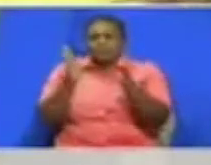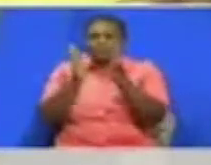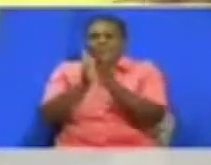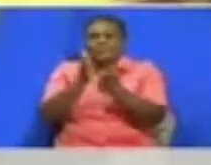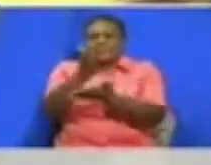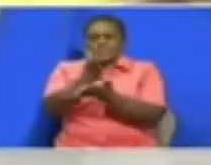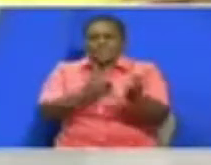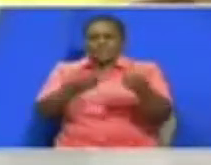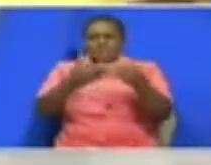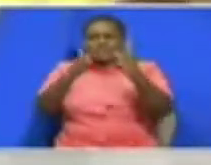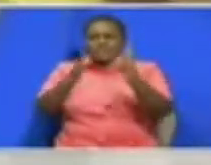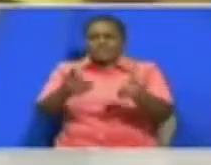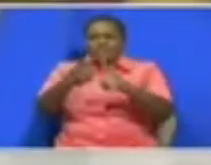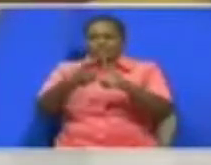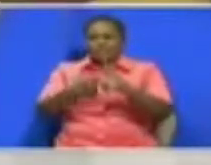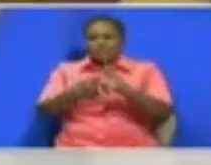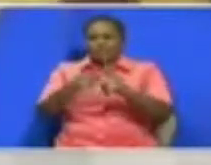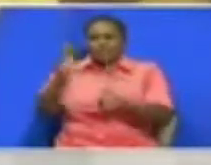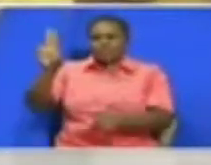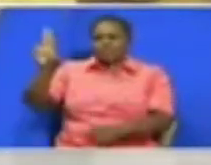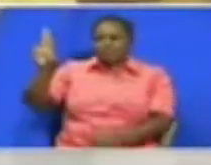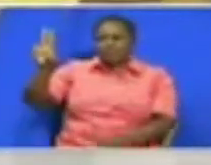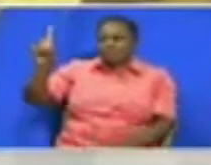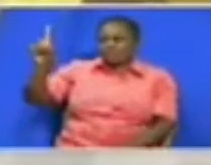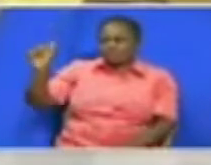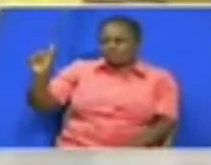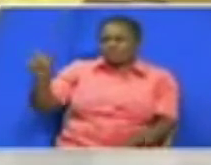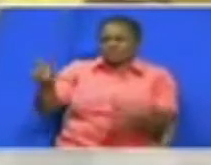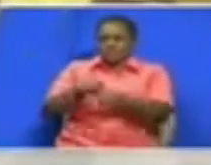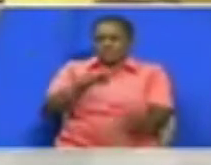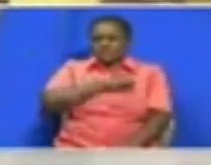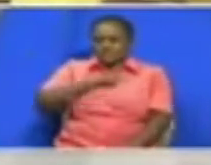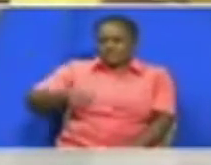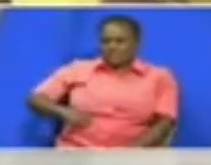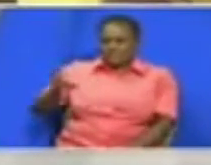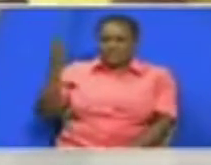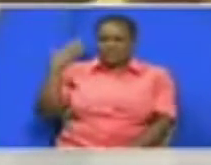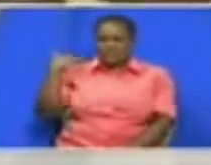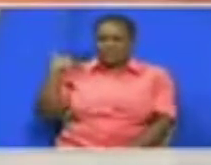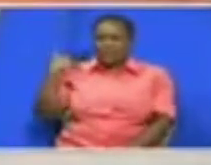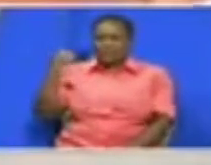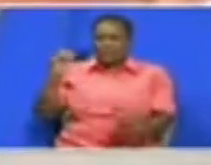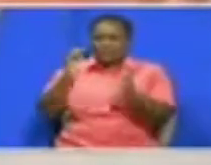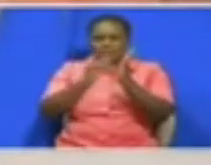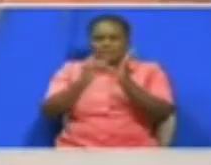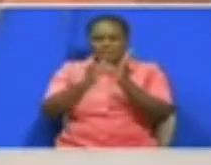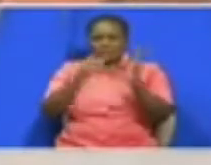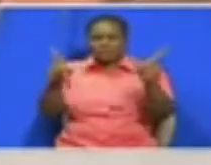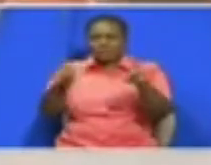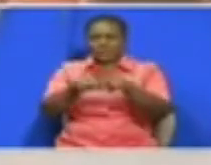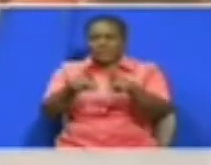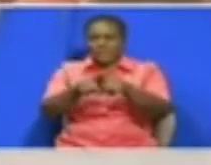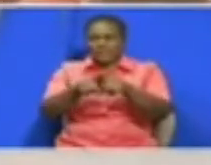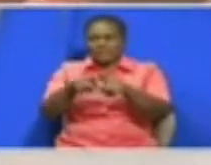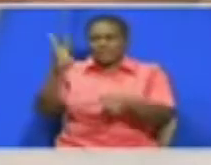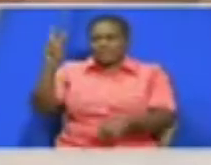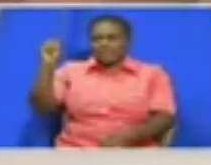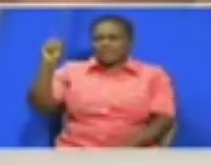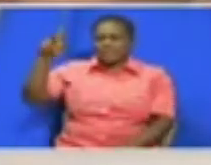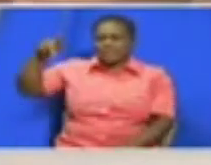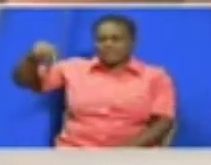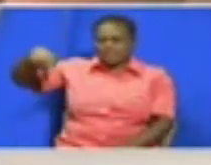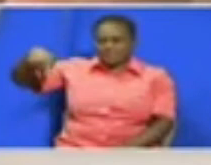chake cha UDA wakiwemo seneta wa zamani wa Machakos Johnson Mudhama na mbunge wa Garissa mjini Aden Ndwale. Baada ya